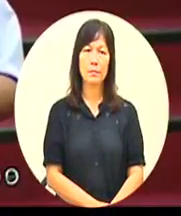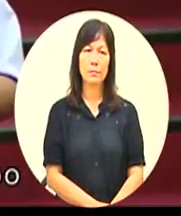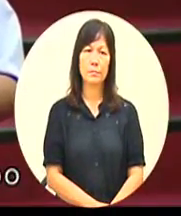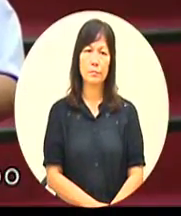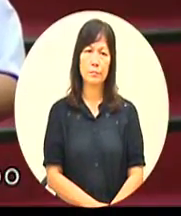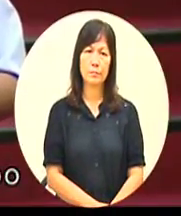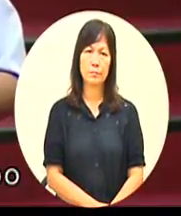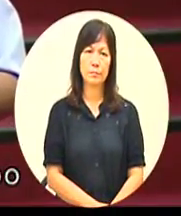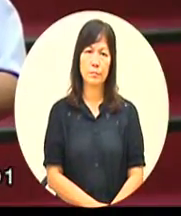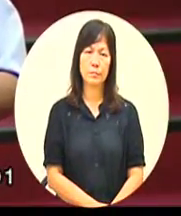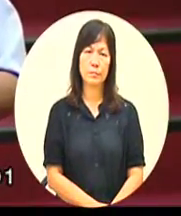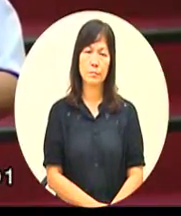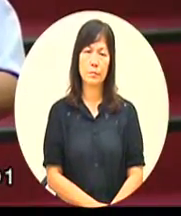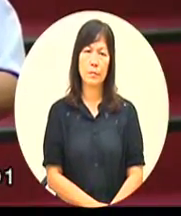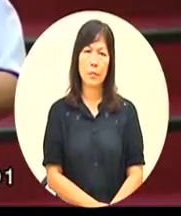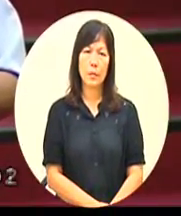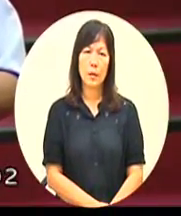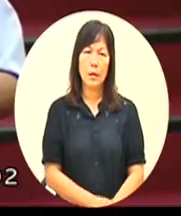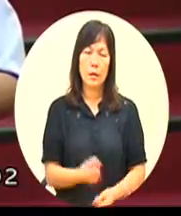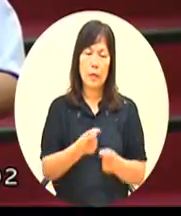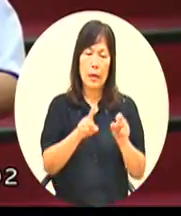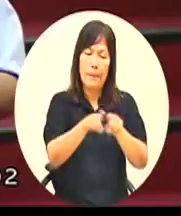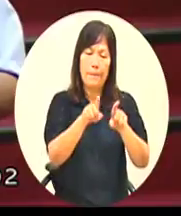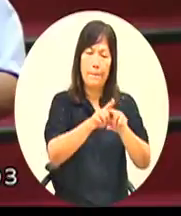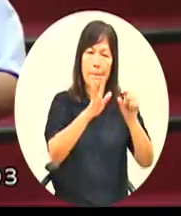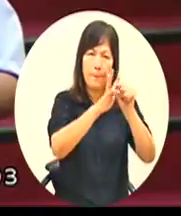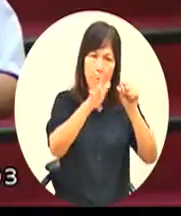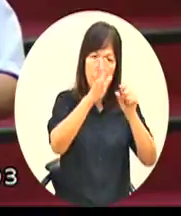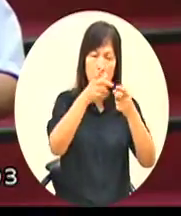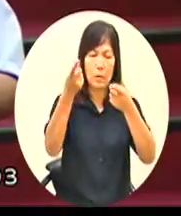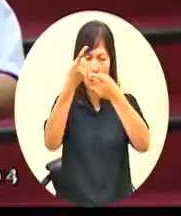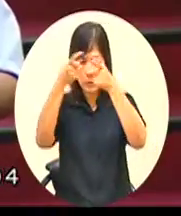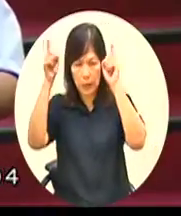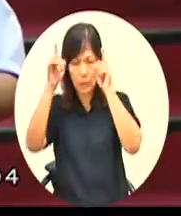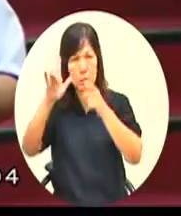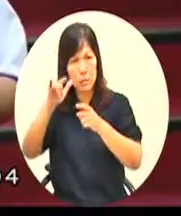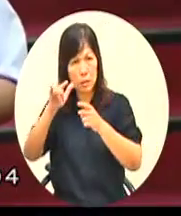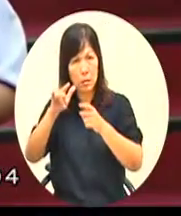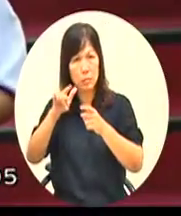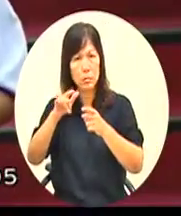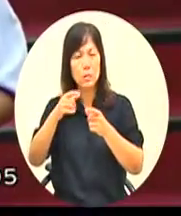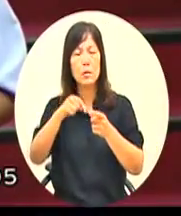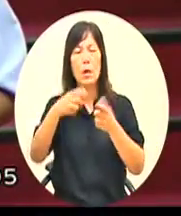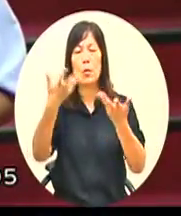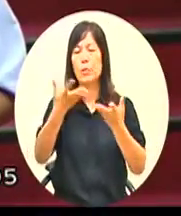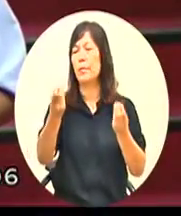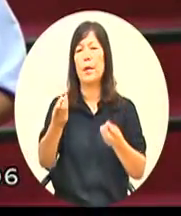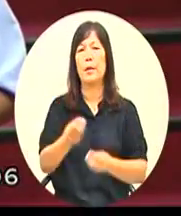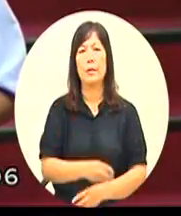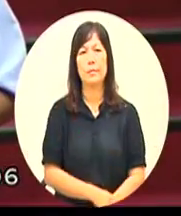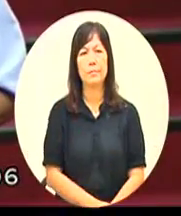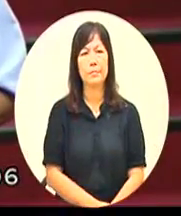像一般的高中大专院校教授，这个就没有问题。